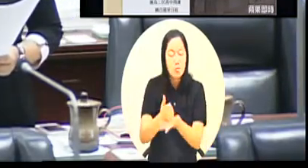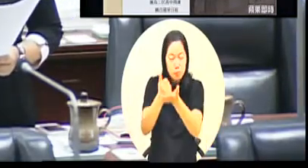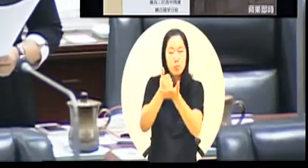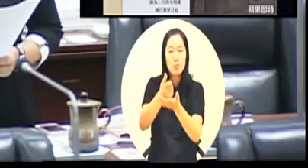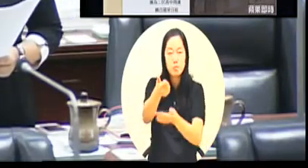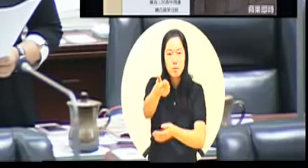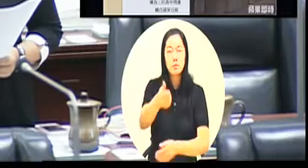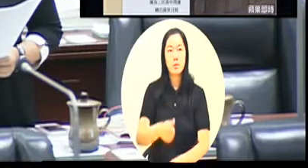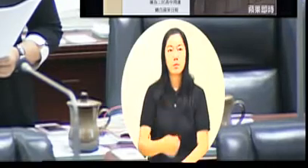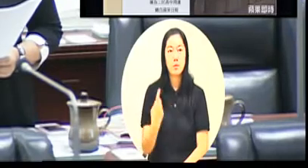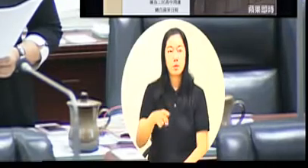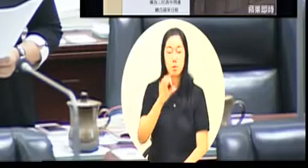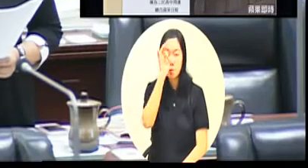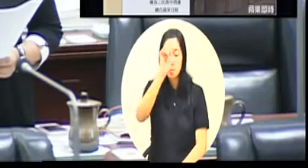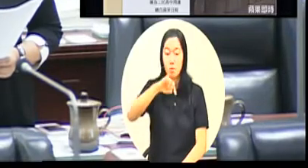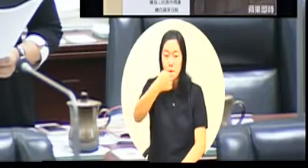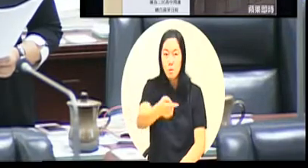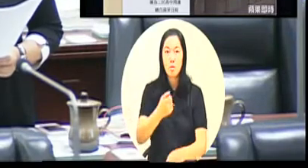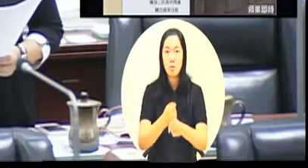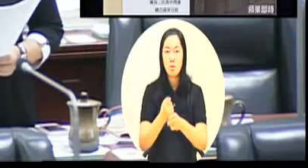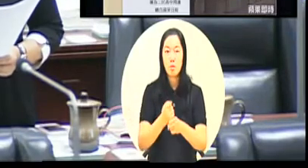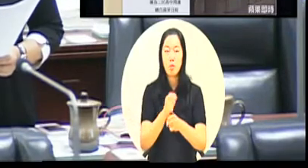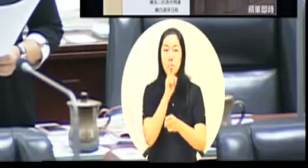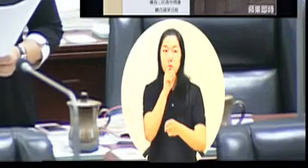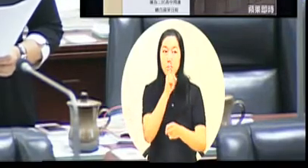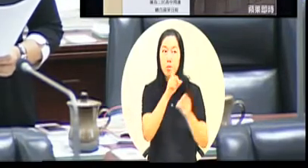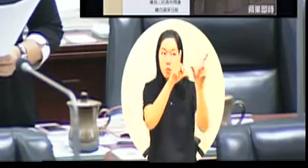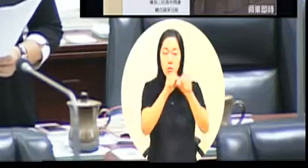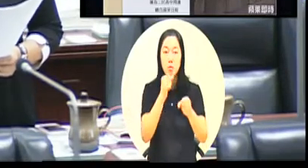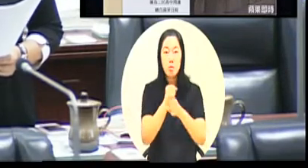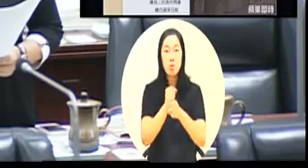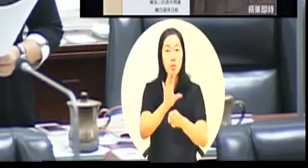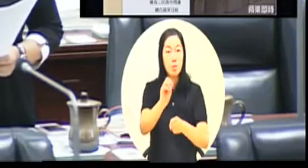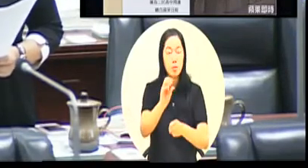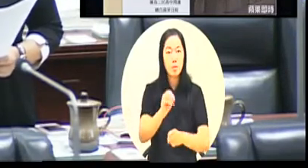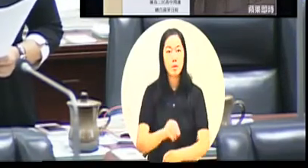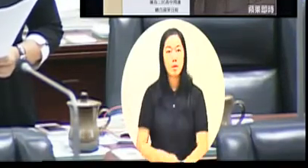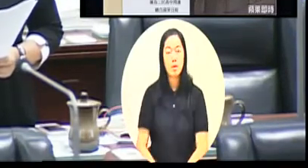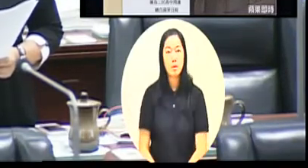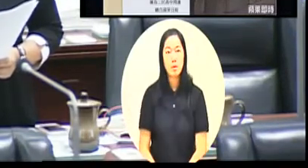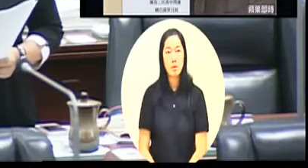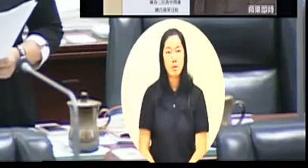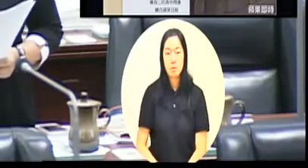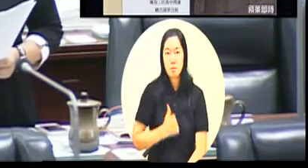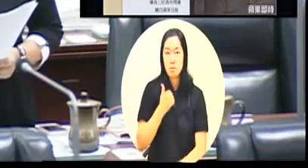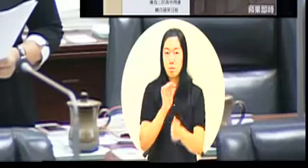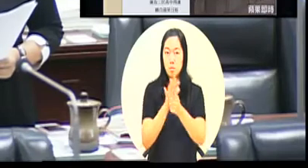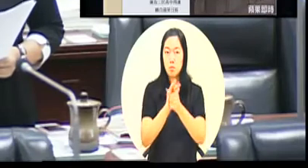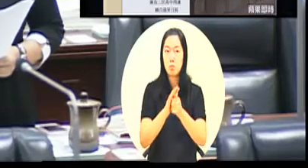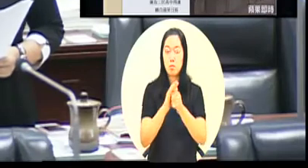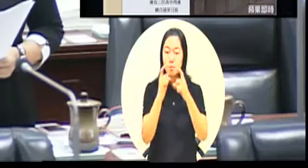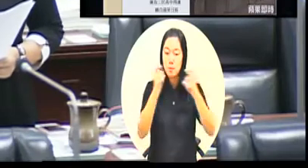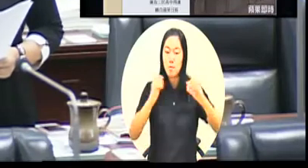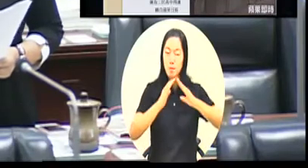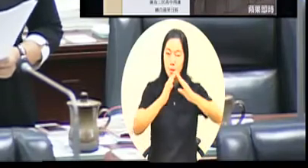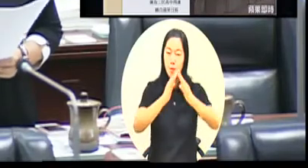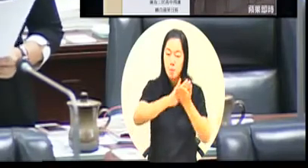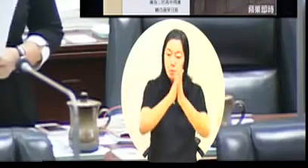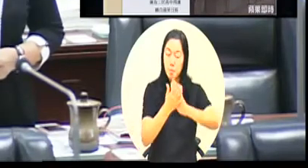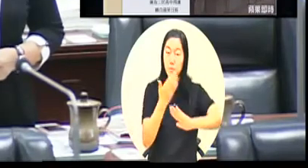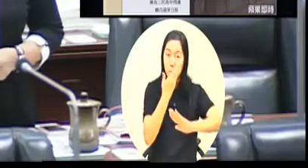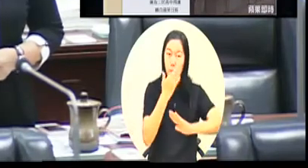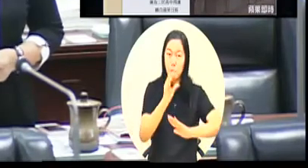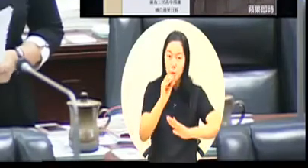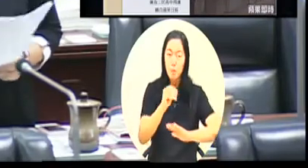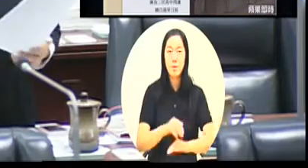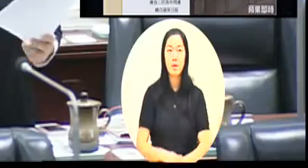是说我要看后续啊，你们到底有没有照这个规则去做，好，真的是不是让城市美观起来了？到你看到昆山